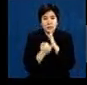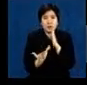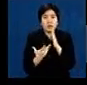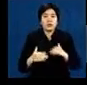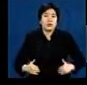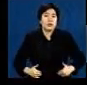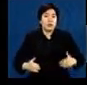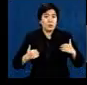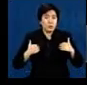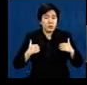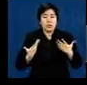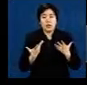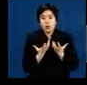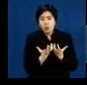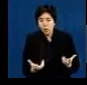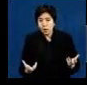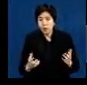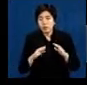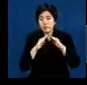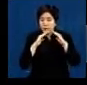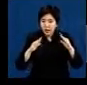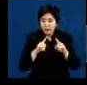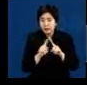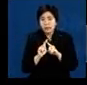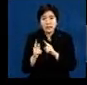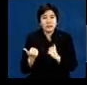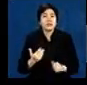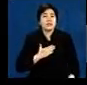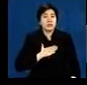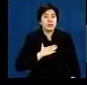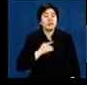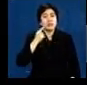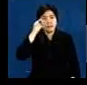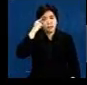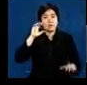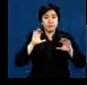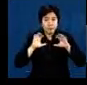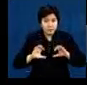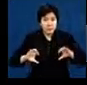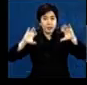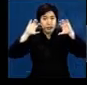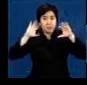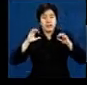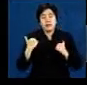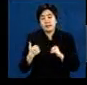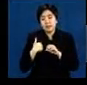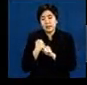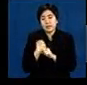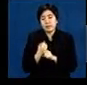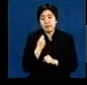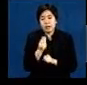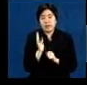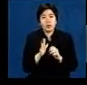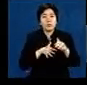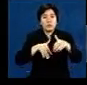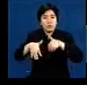างกายและทรัพย์สินดิฉันขอยืนยันว่ารัฐบาลนี้จะทำเพื่อประโยชน์ของประเทศช